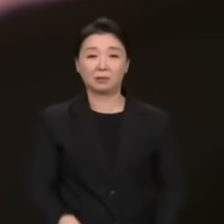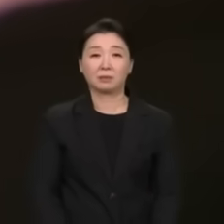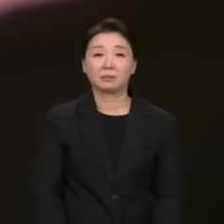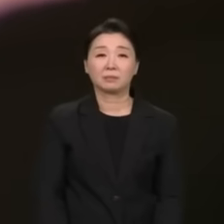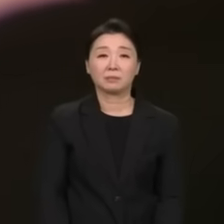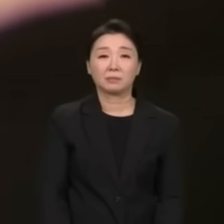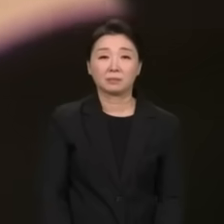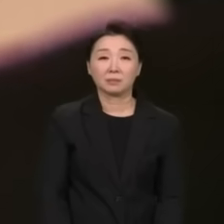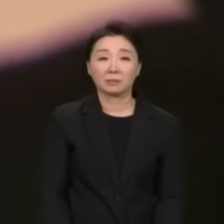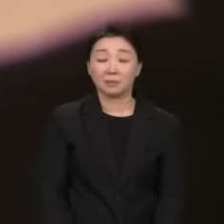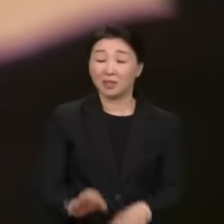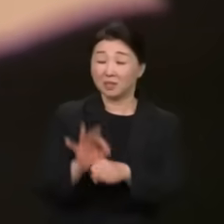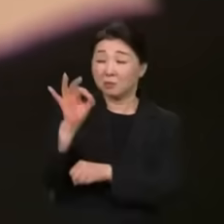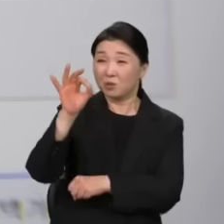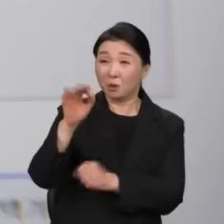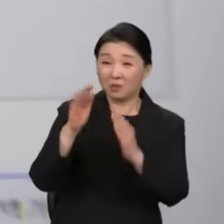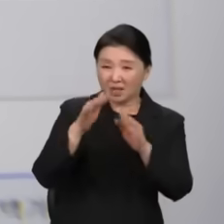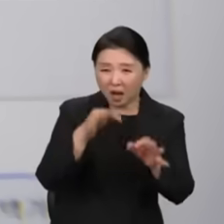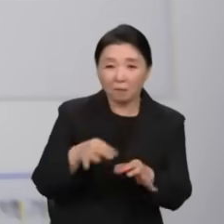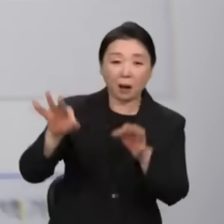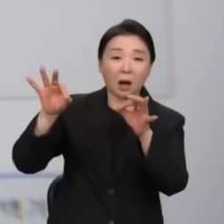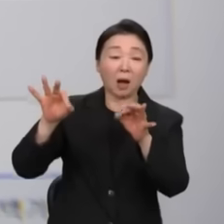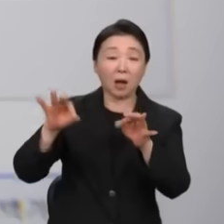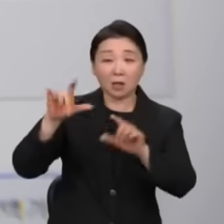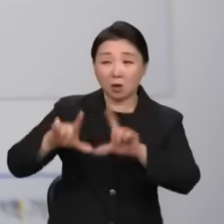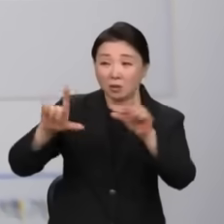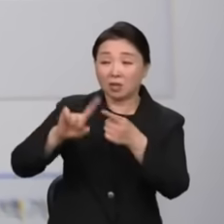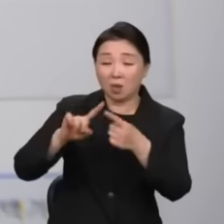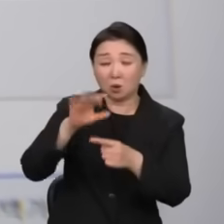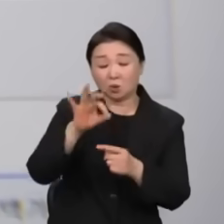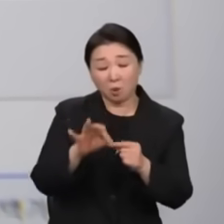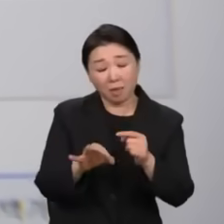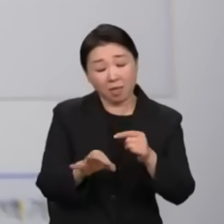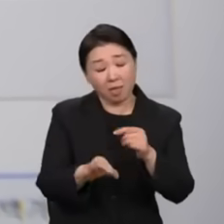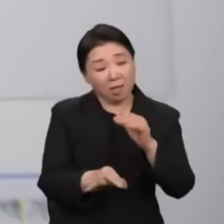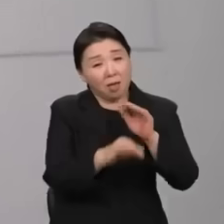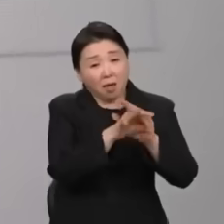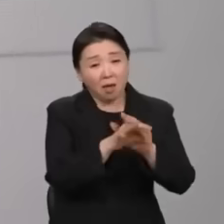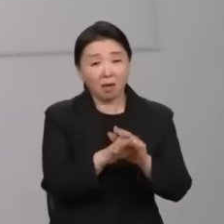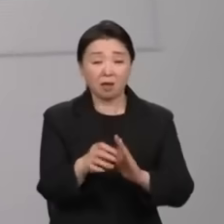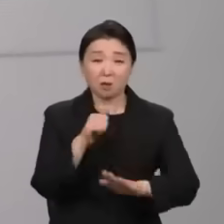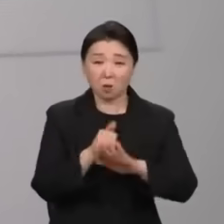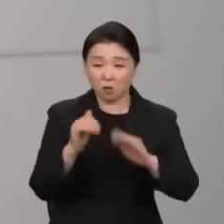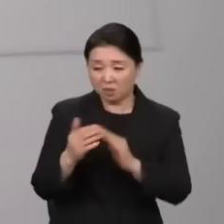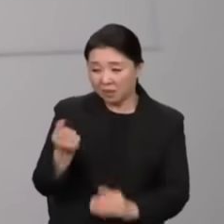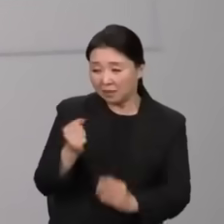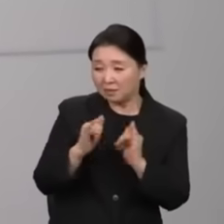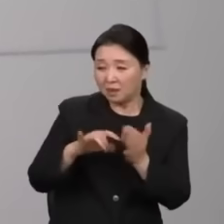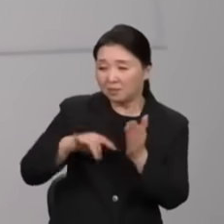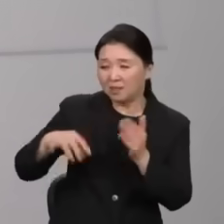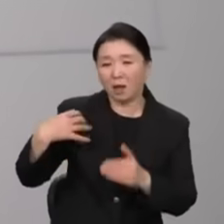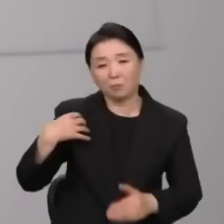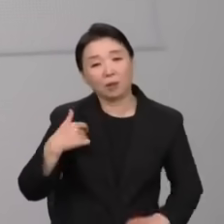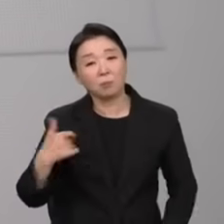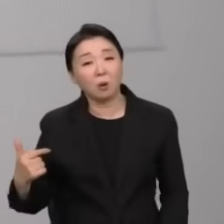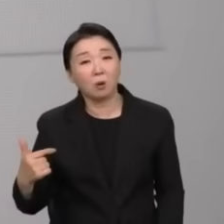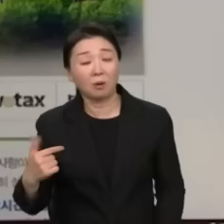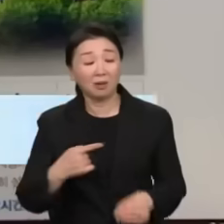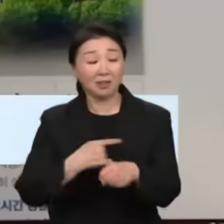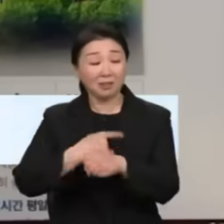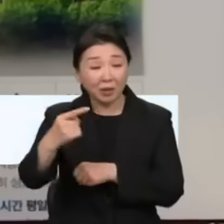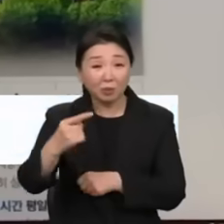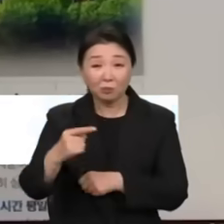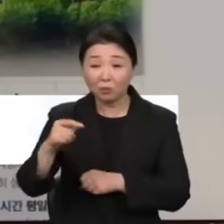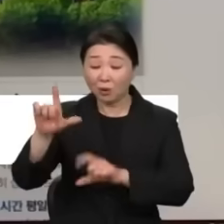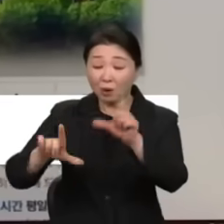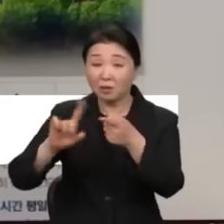수년 전 집값이 급등한 데다 현실화율까지 오르며 주택 보유자의 세부담이 커졌다는 겁니다. 당장 내년부터